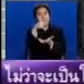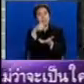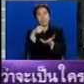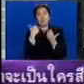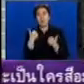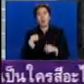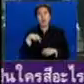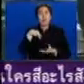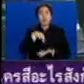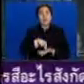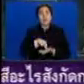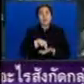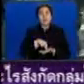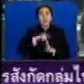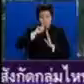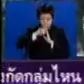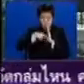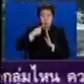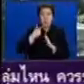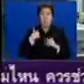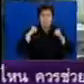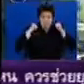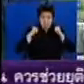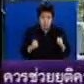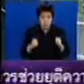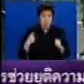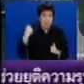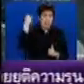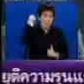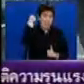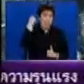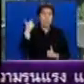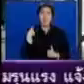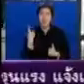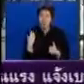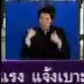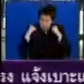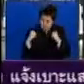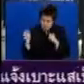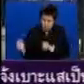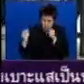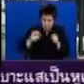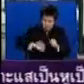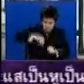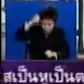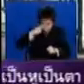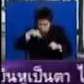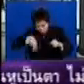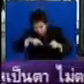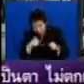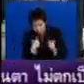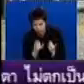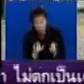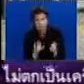ผัดละ1ชั่วโมงส่วนแป้ใบใหญ่ที่หลายคนสงสัยกันว่าในนั้นมีอะไรบ้างวันนี้เราก็ได้คำตอบจากตำรวจพ